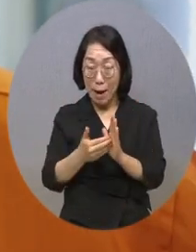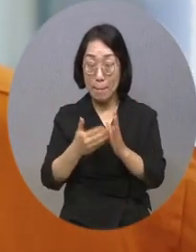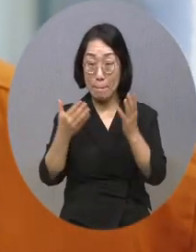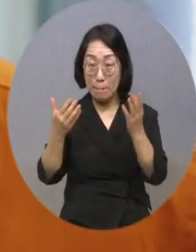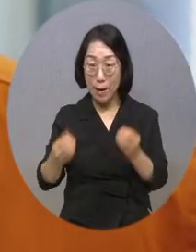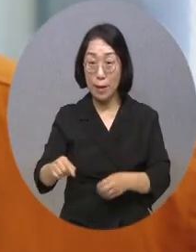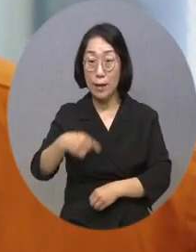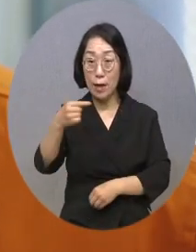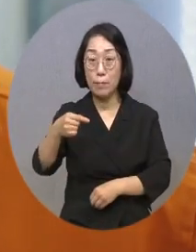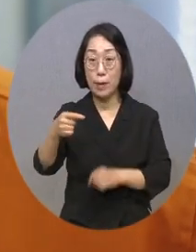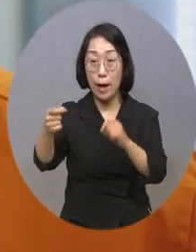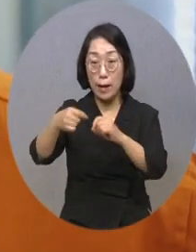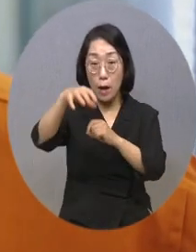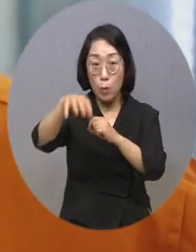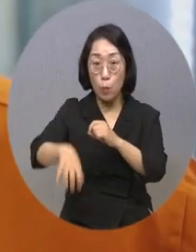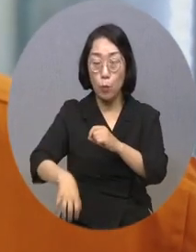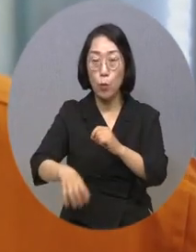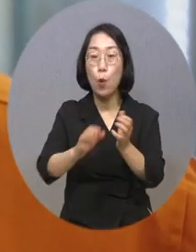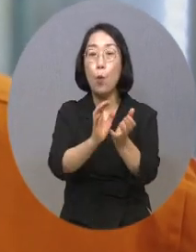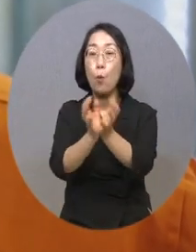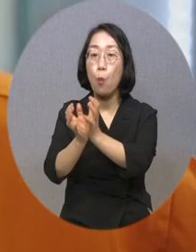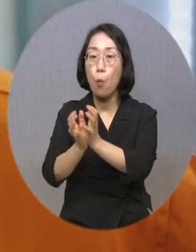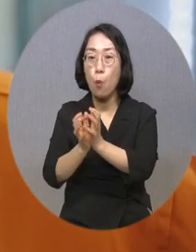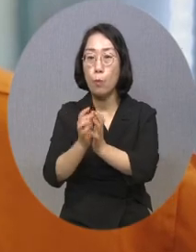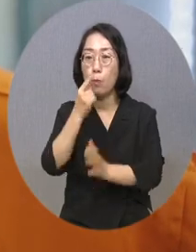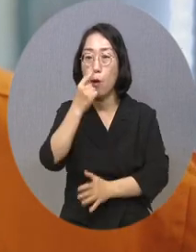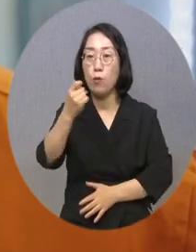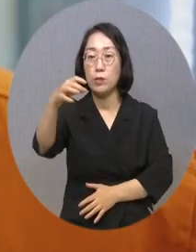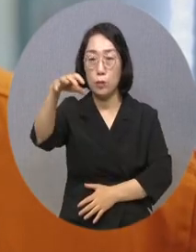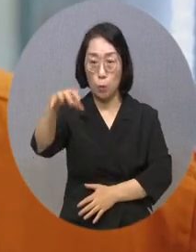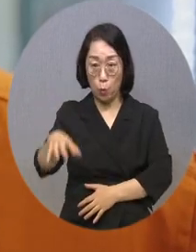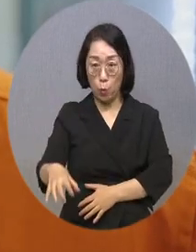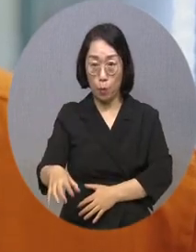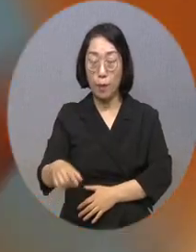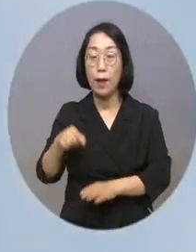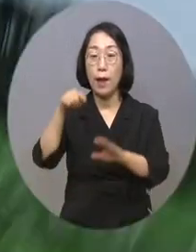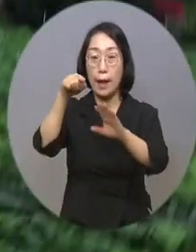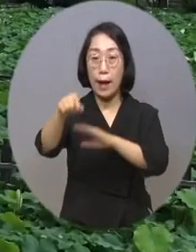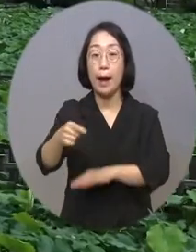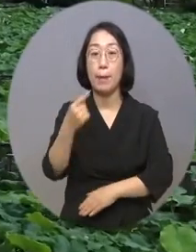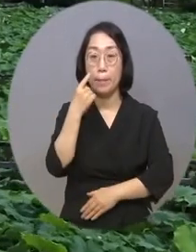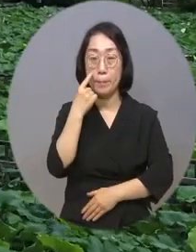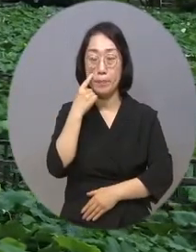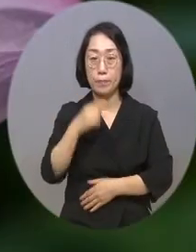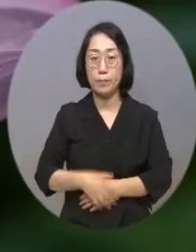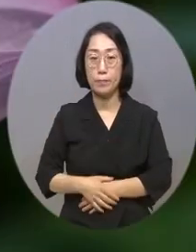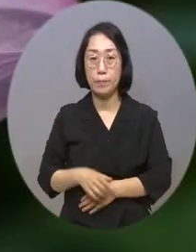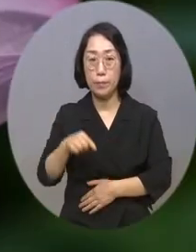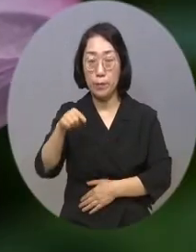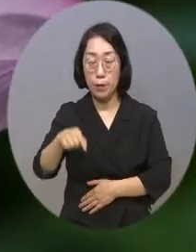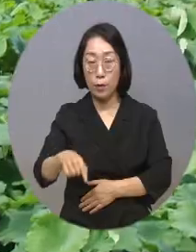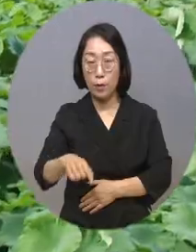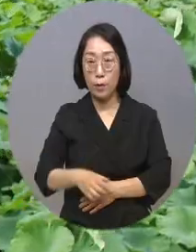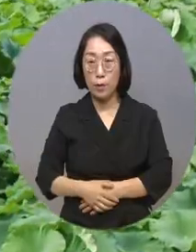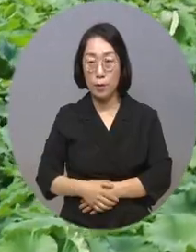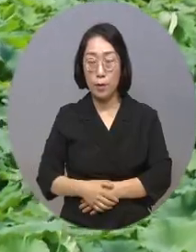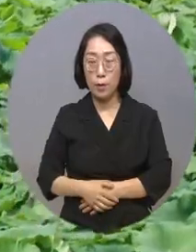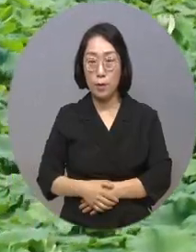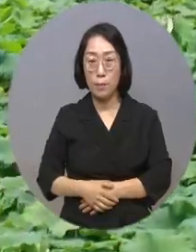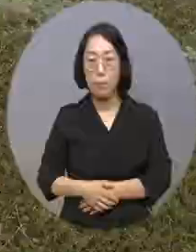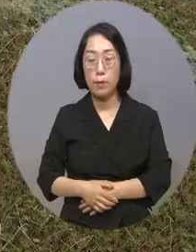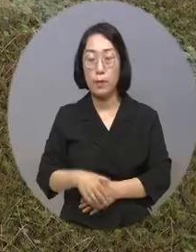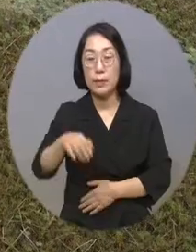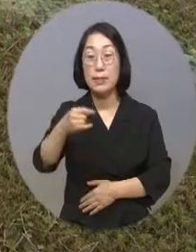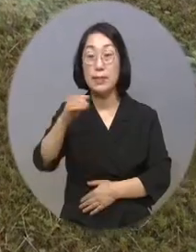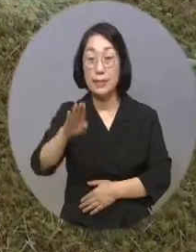또 여기 주변에 연꽃이 엄청 많이 펴 있는 데가 있어요. 그래서 저희가 거기를 다음에 가기로 했습니다. 여기를 다녀가신 법정스님도